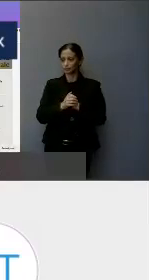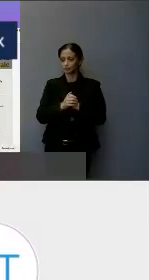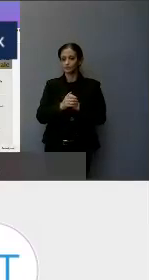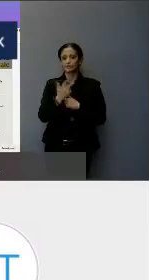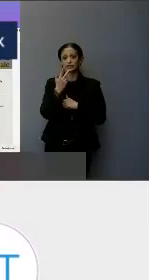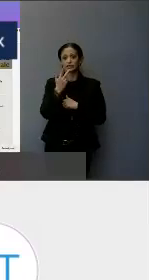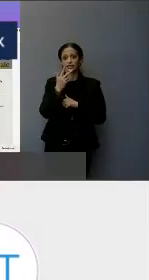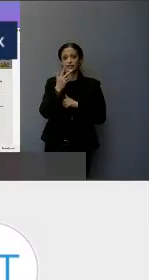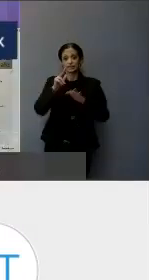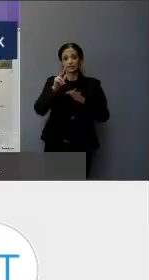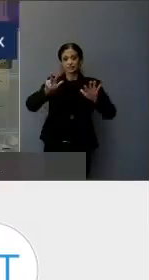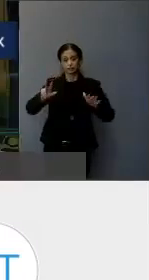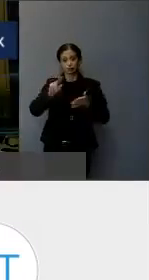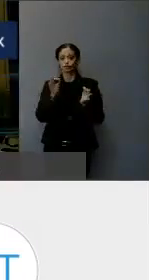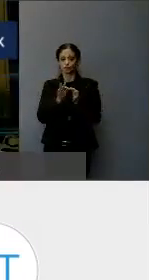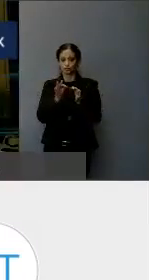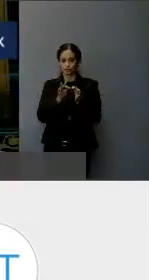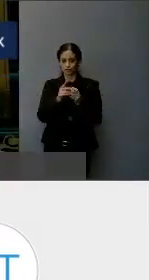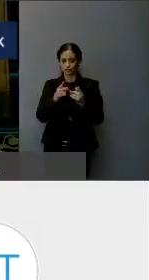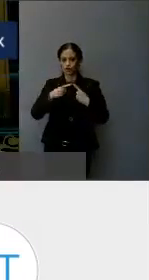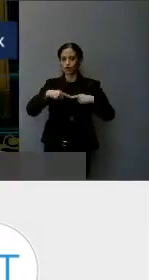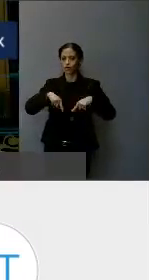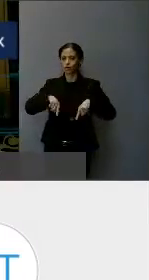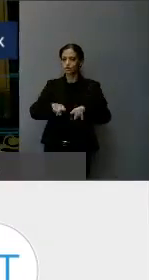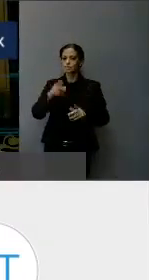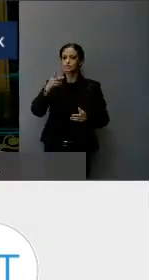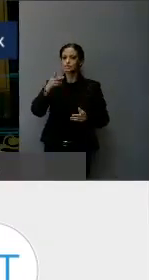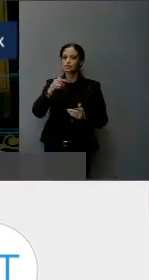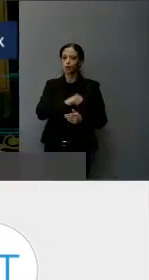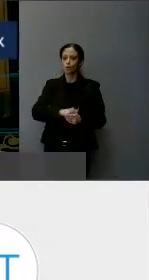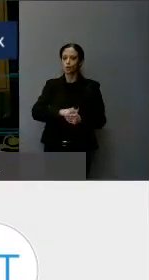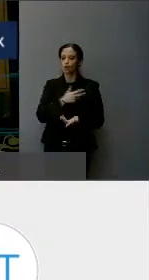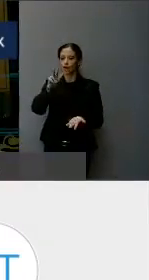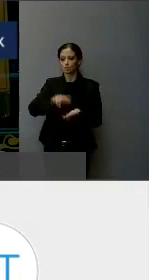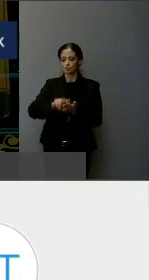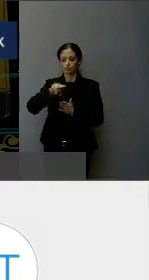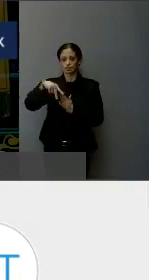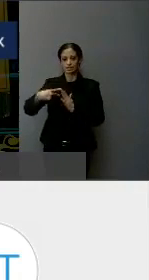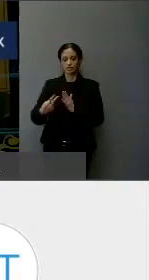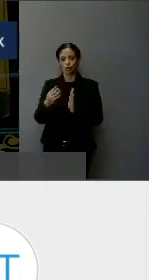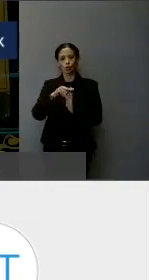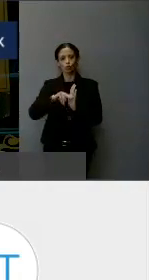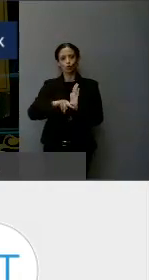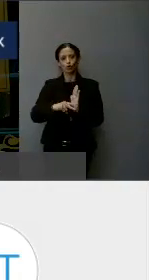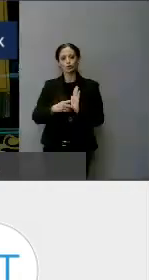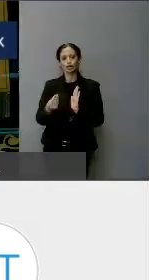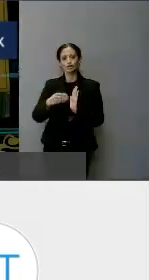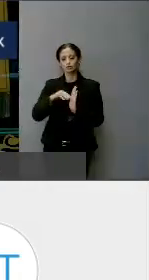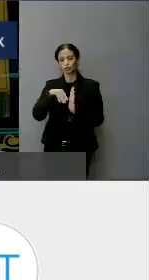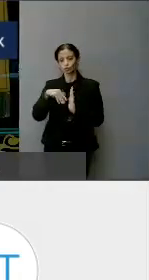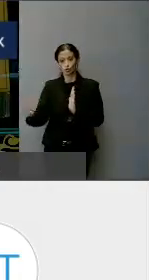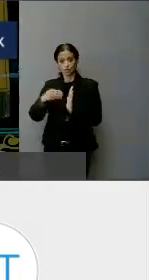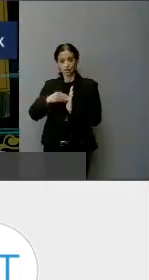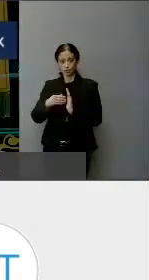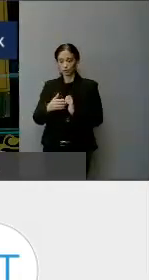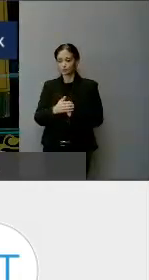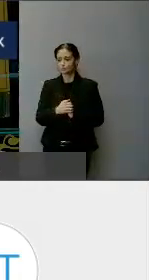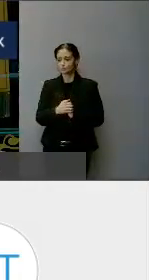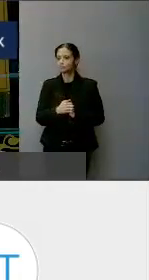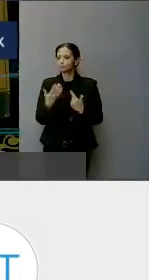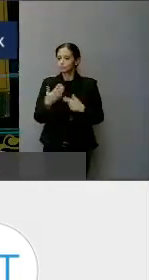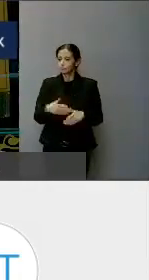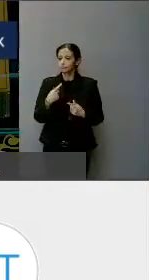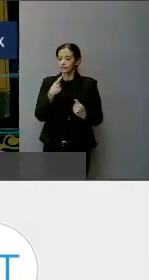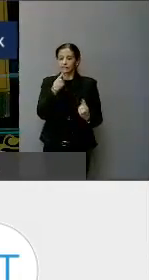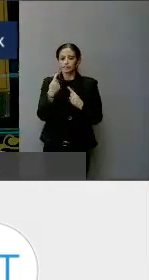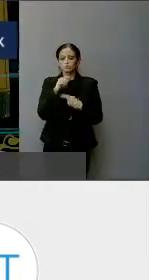38 voti favorevoli il consiglio comunale approva anche il secondo ordine del giorno fuori sacco allora in discussione